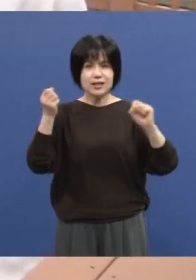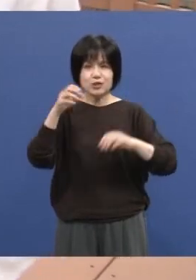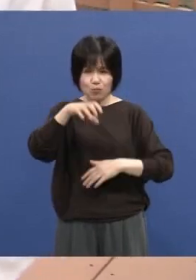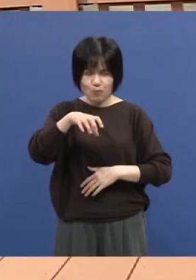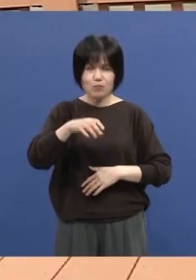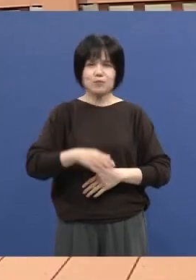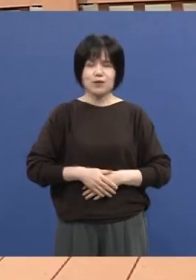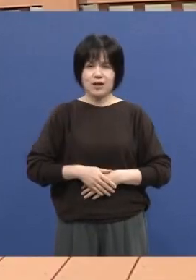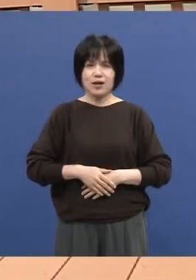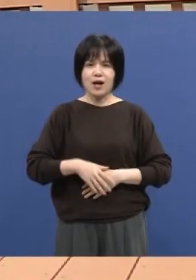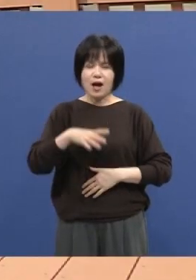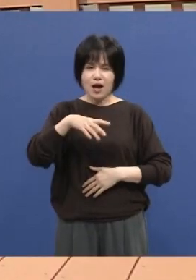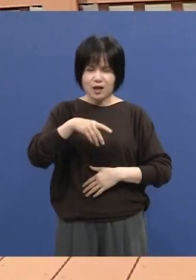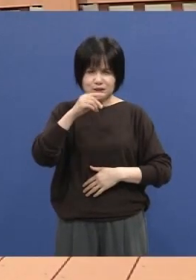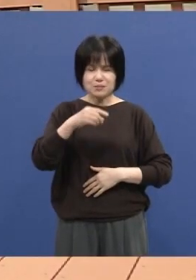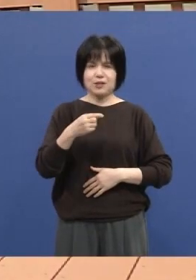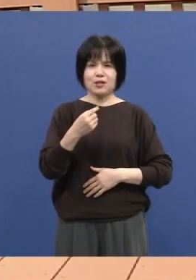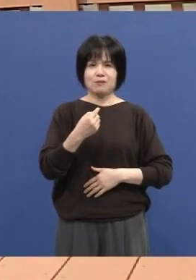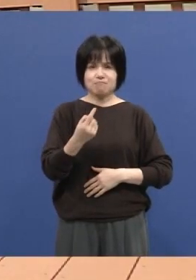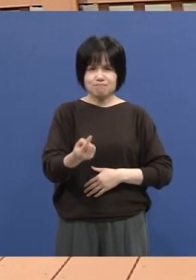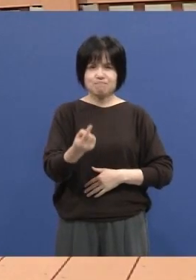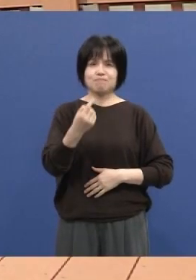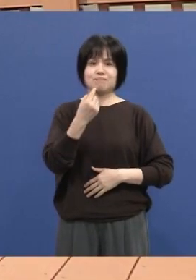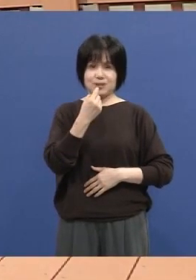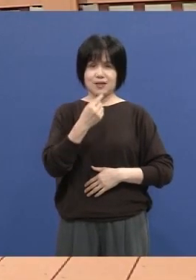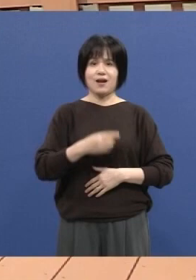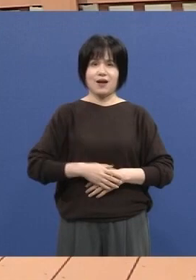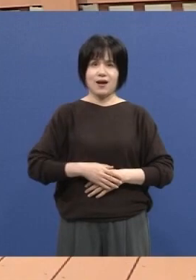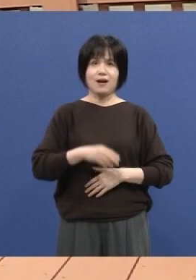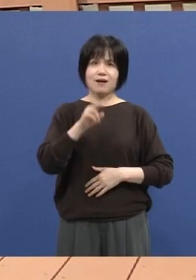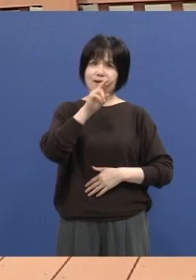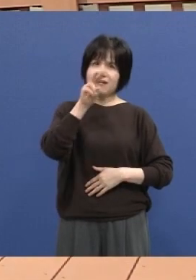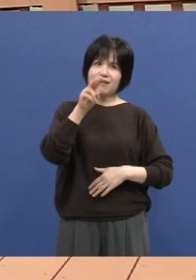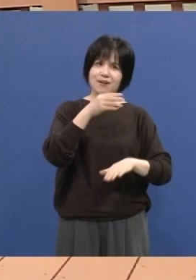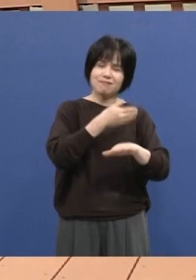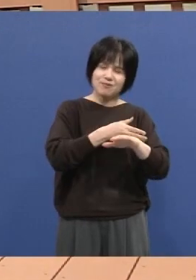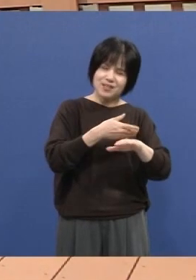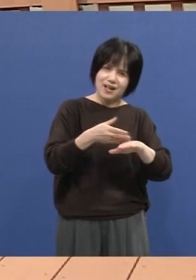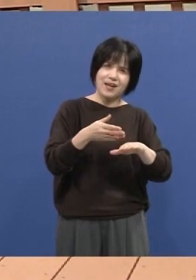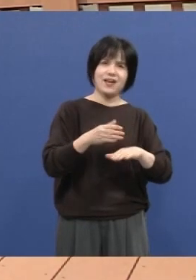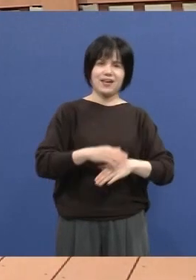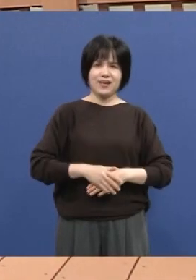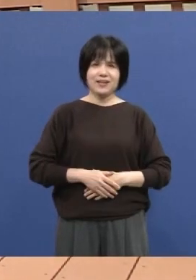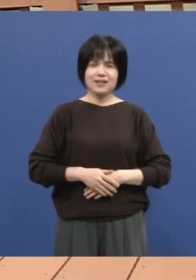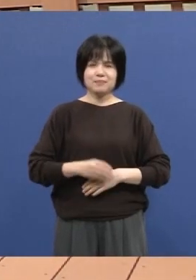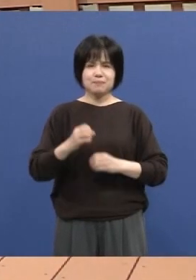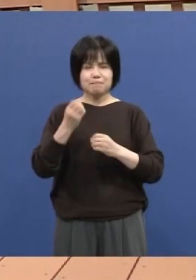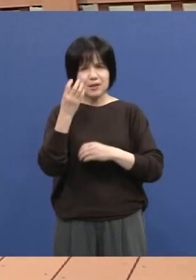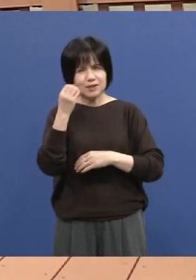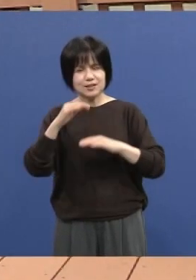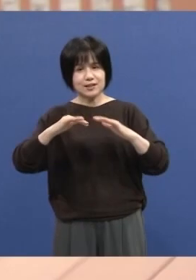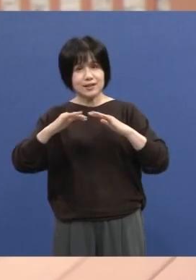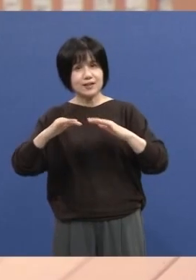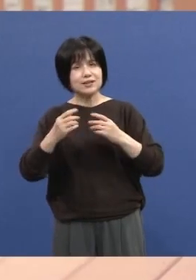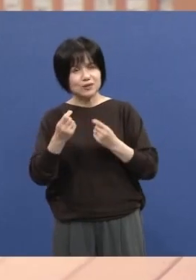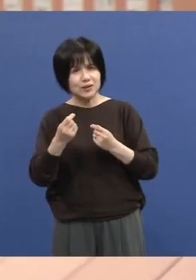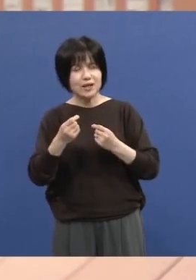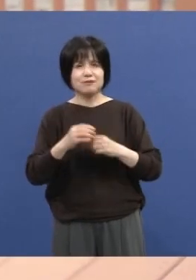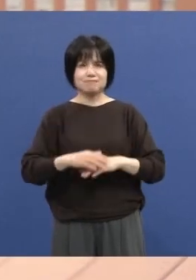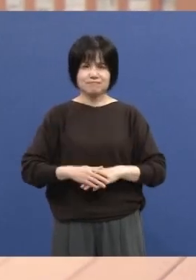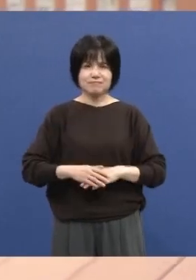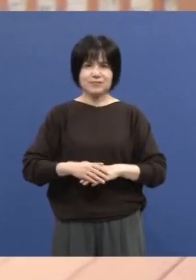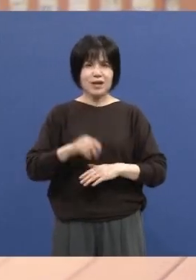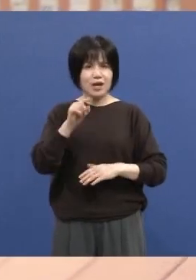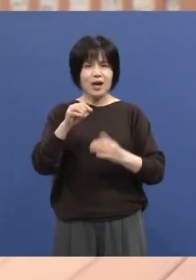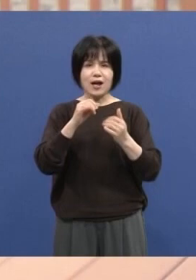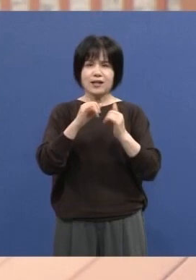ね。いや、私初めて来たんですけれども、外観もとってもおしゃれですよね。 はい、斬新なデザインで目を引きますが、劇場の利用